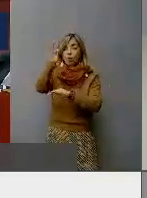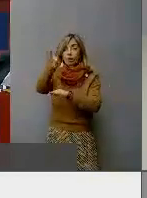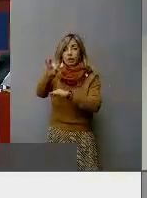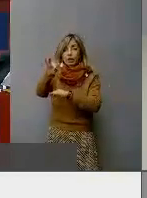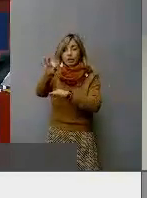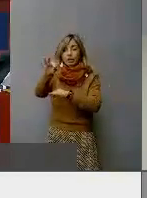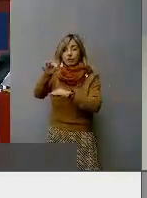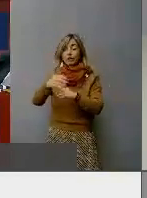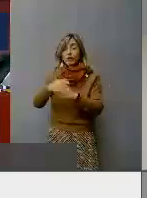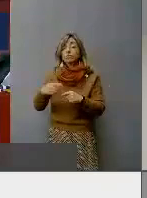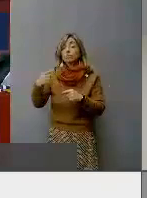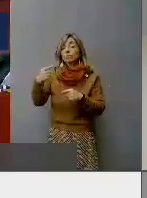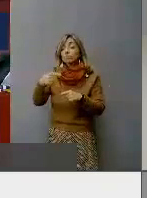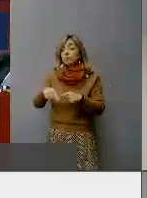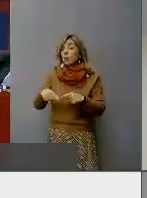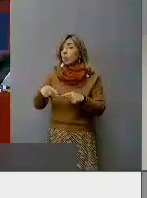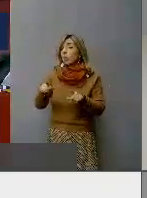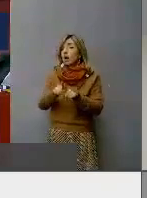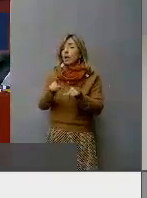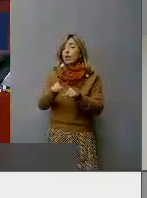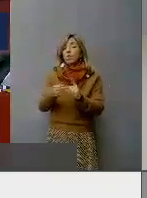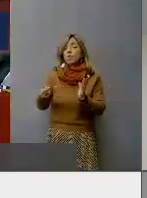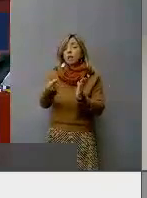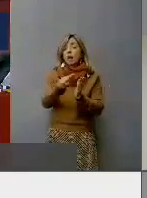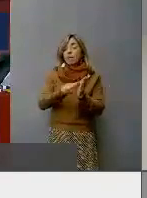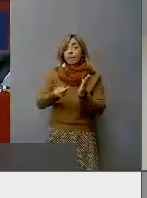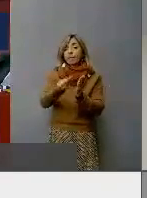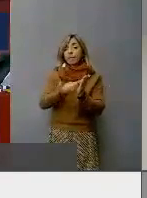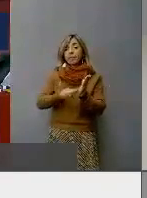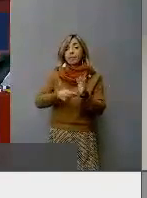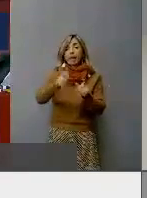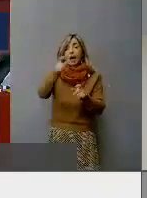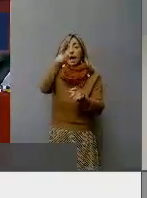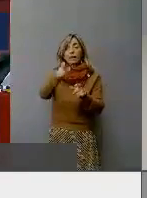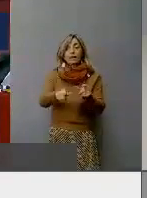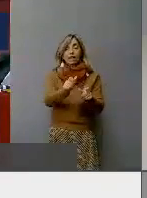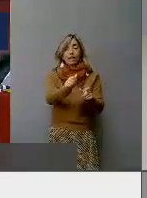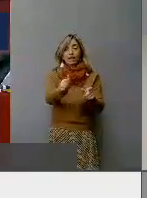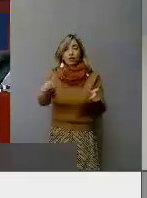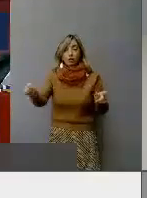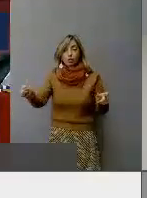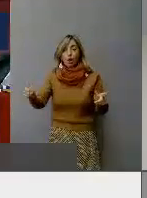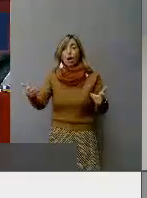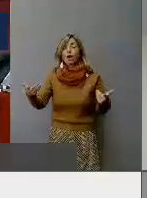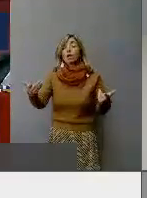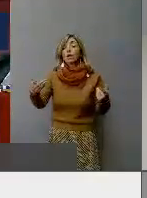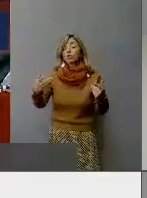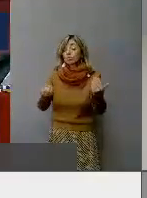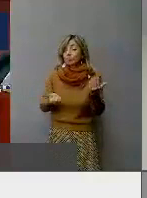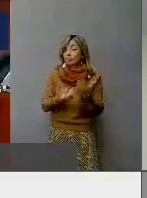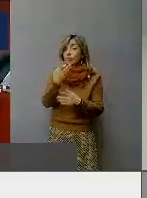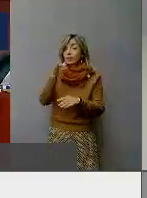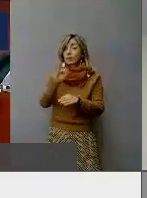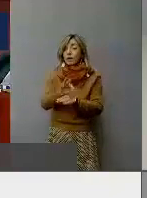i piani individuali fatti e pensati dai professionisti quali assistenti sociali